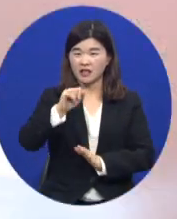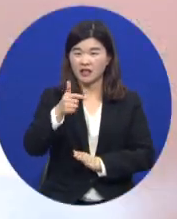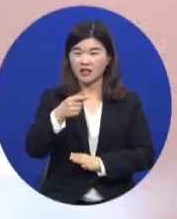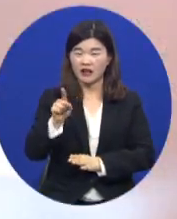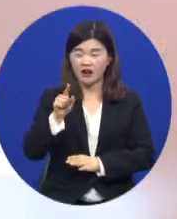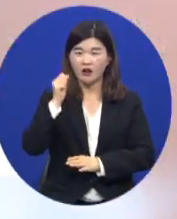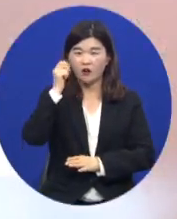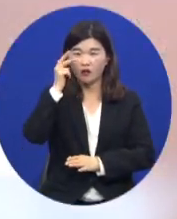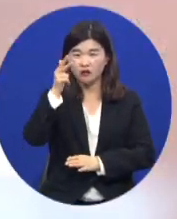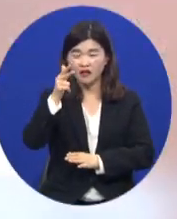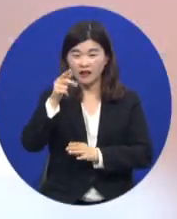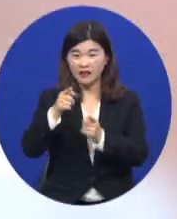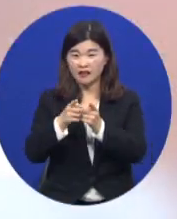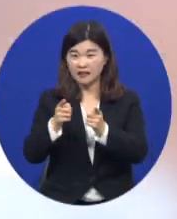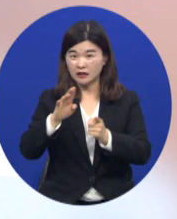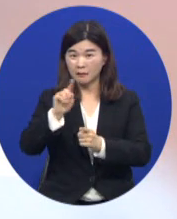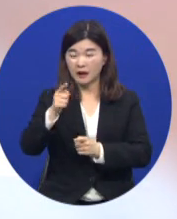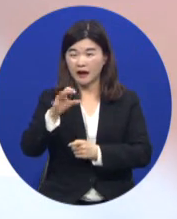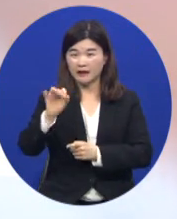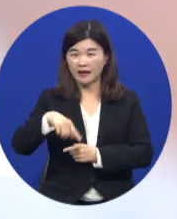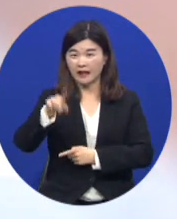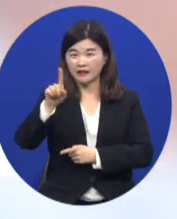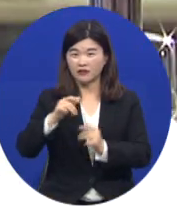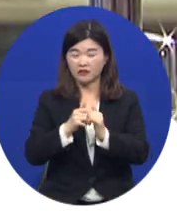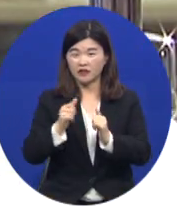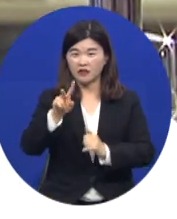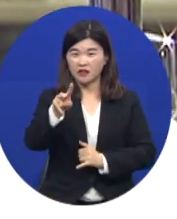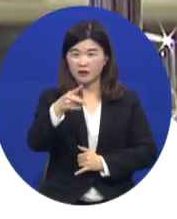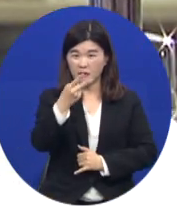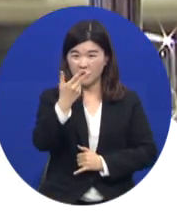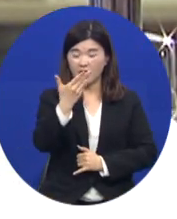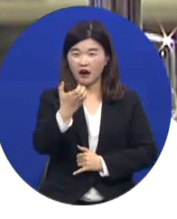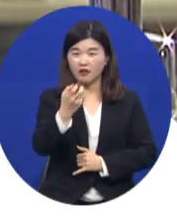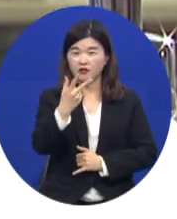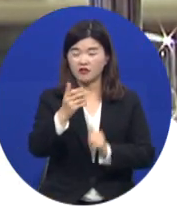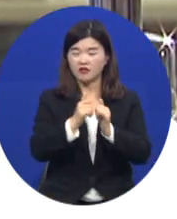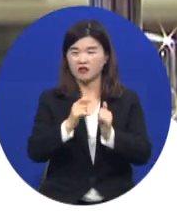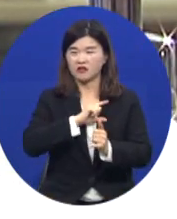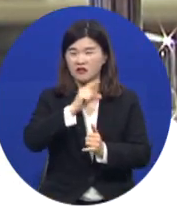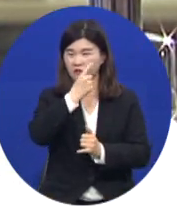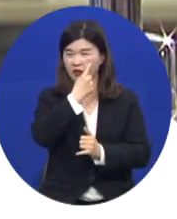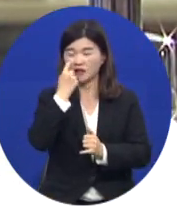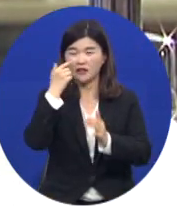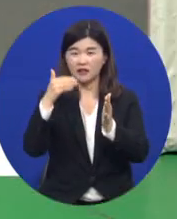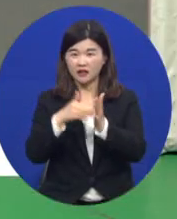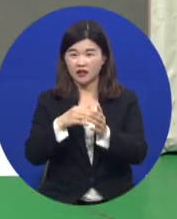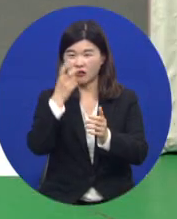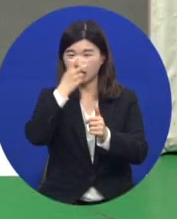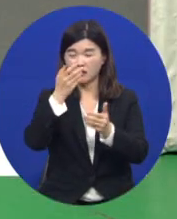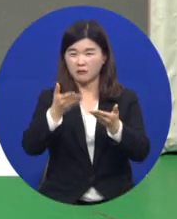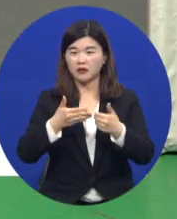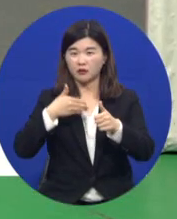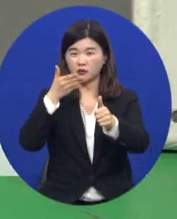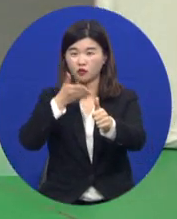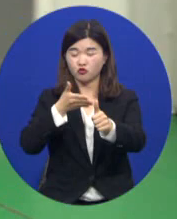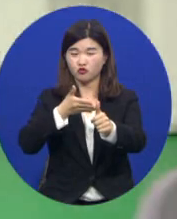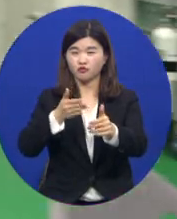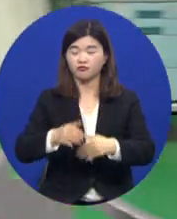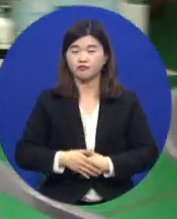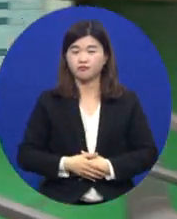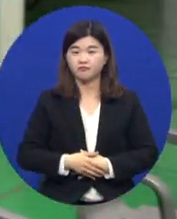신라호텔 1층 로비 라운지 바당 방문자 297명의 명단을 확보해 진단검사를 받도록 통보했습니다.